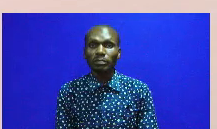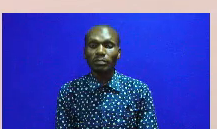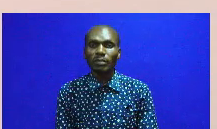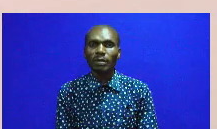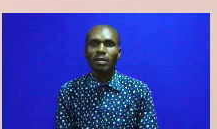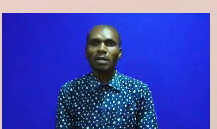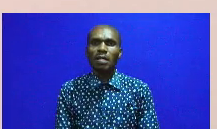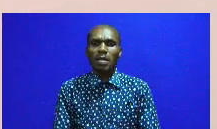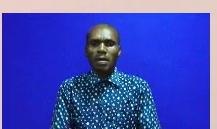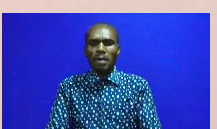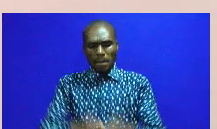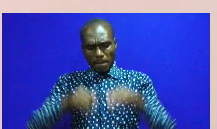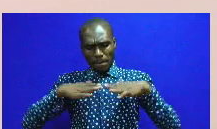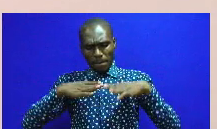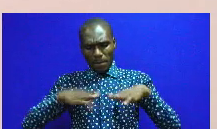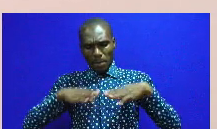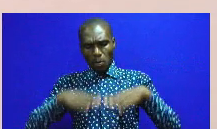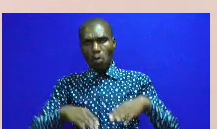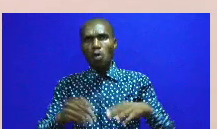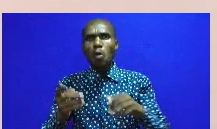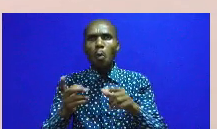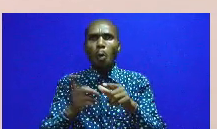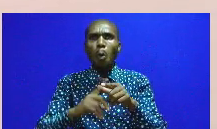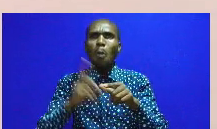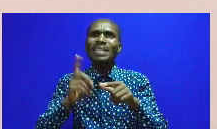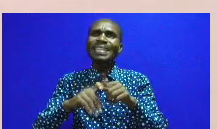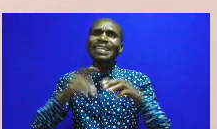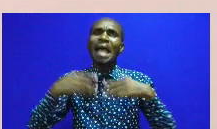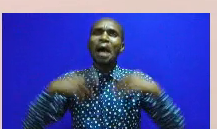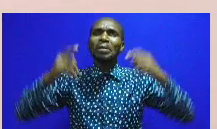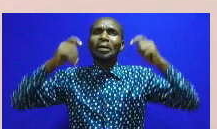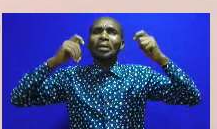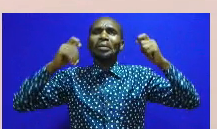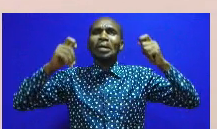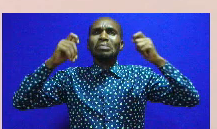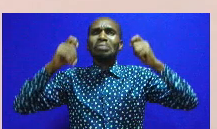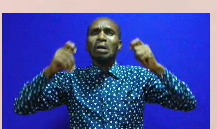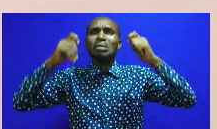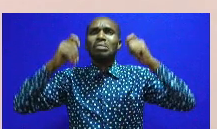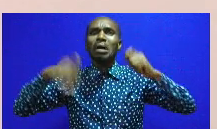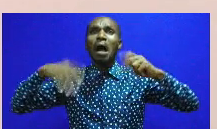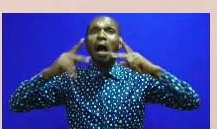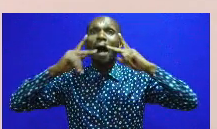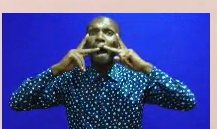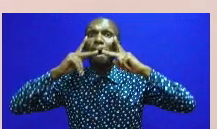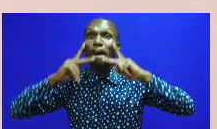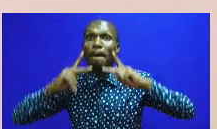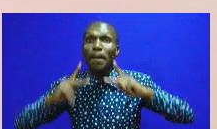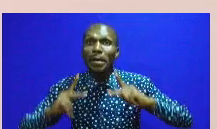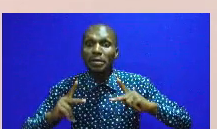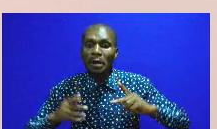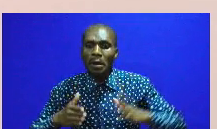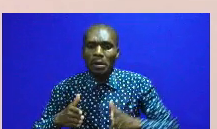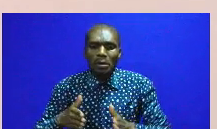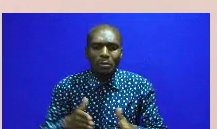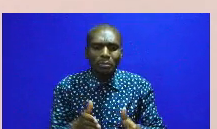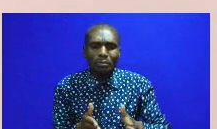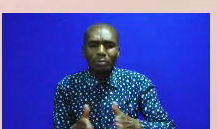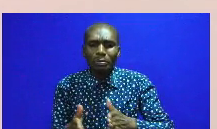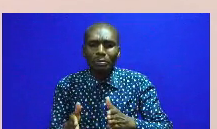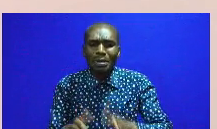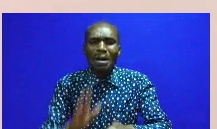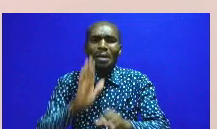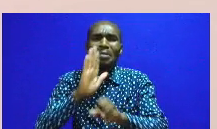abamenye bensemo yanyacheko niko batwara kurubikana ko murembe asepare nene asebane kebuna nigo